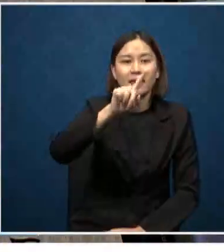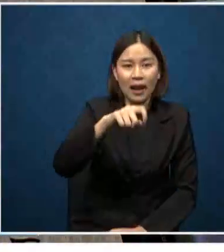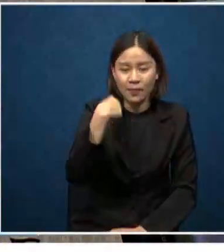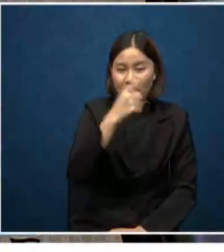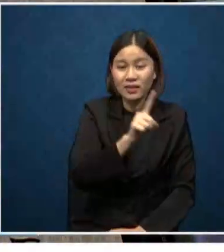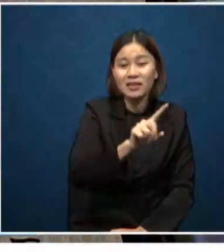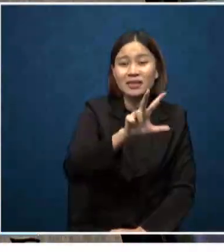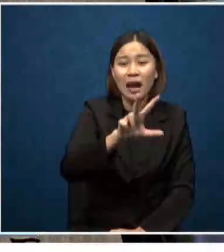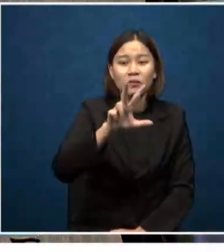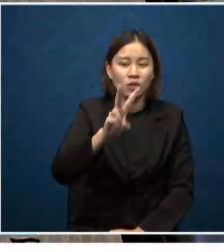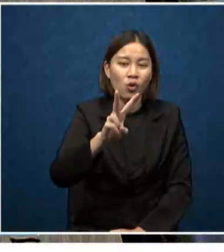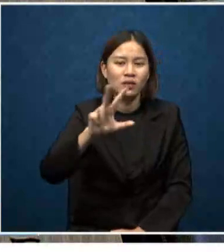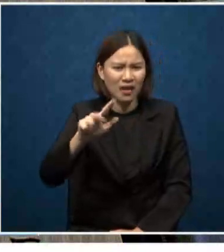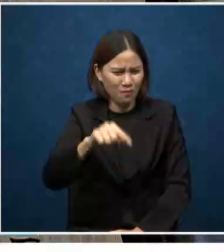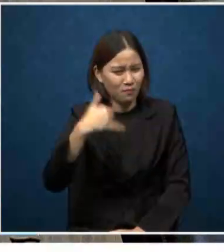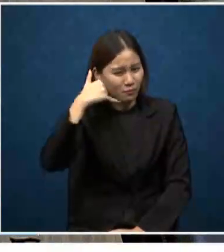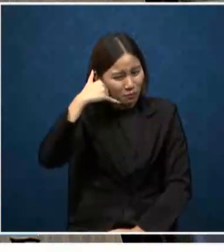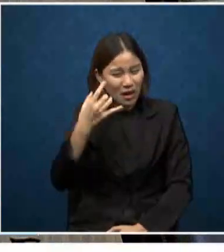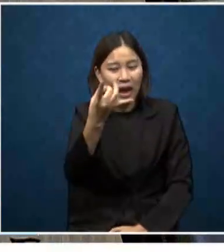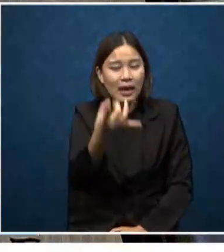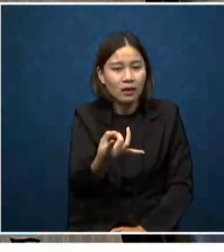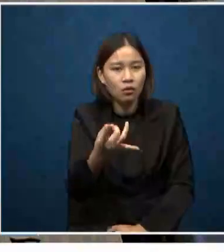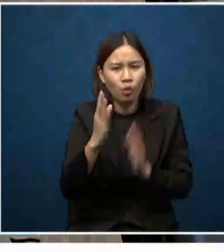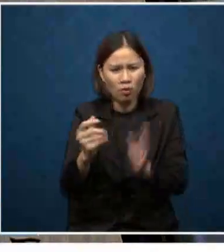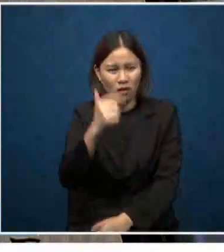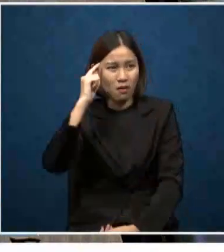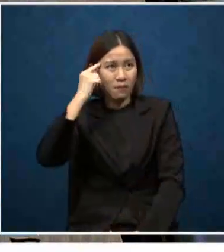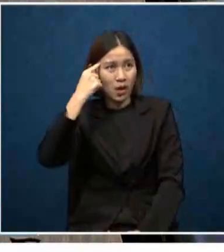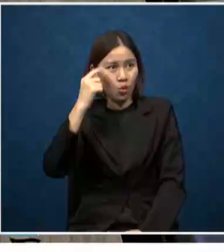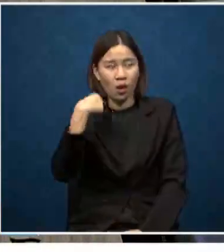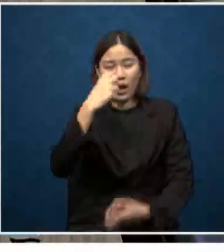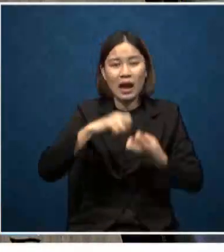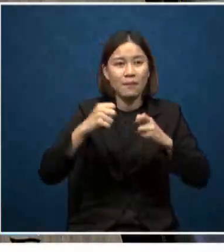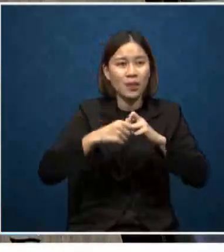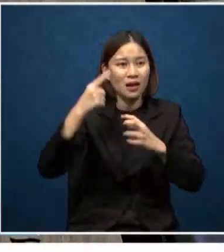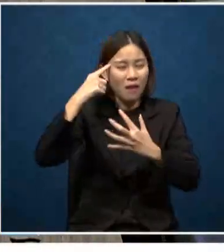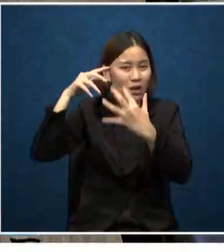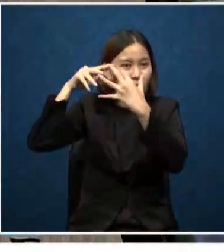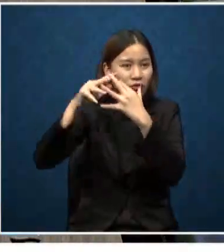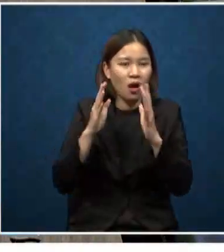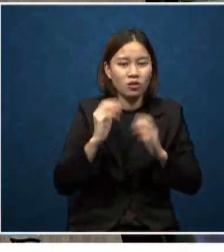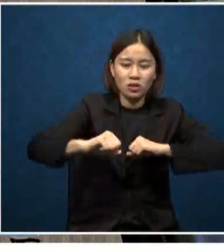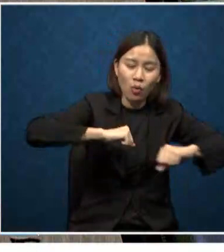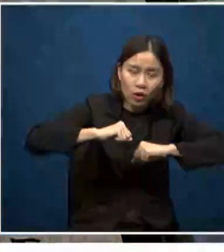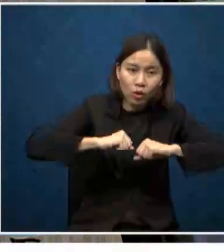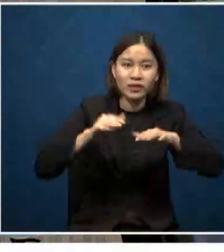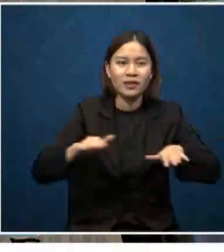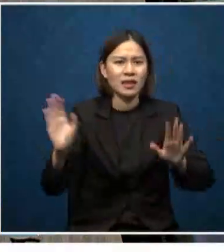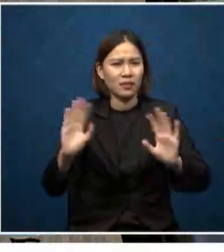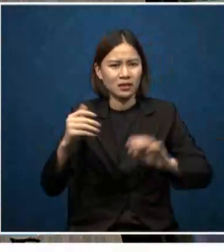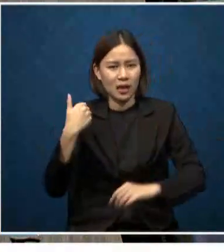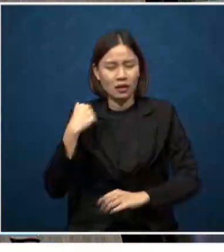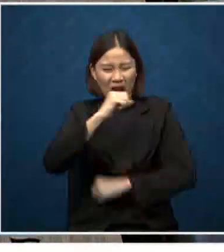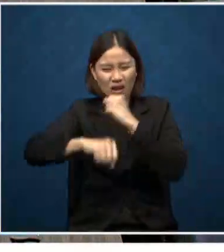รู้ว่า 1 3 3 13 2 3คือเบอร์ของอะไรเไม่รู้คนที่มีปัญหาสุขภาพจิตไม่ใช่เฉพาะวัยรุ่นไม่ใช่เฉพาะเยาวชนมี